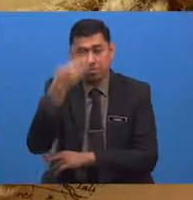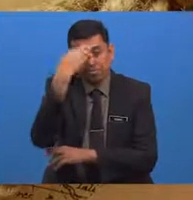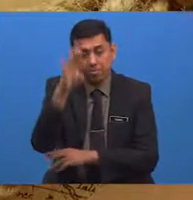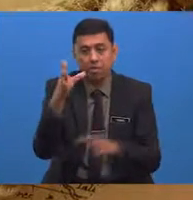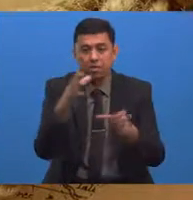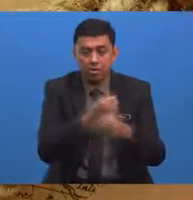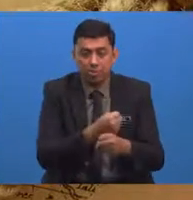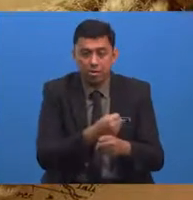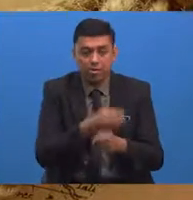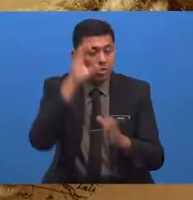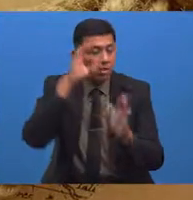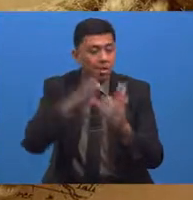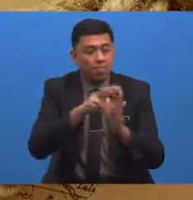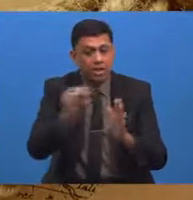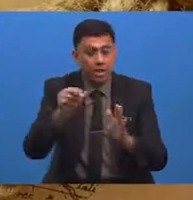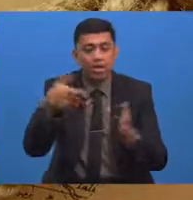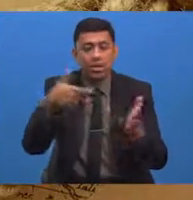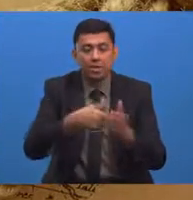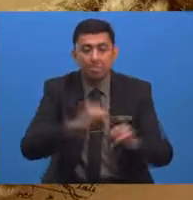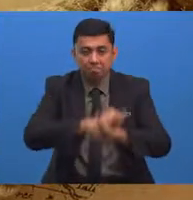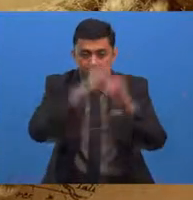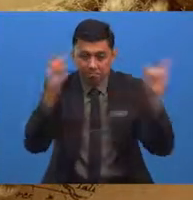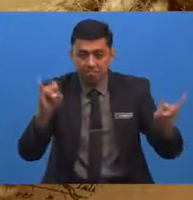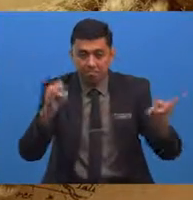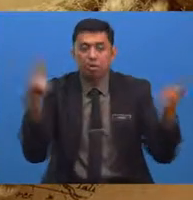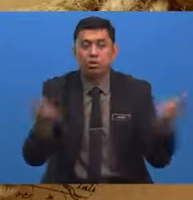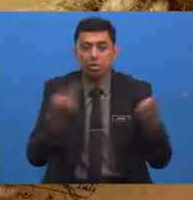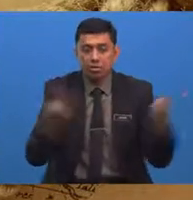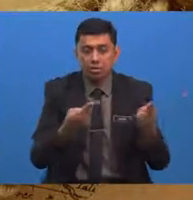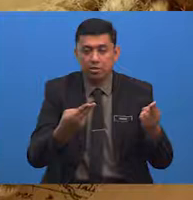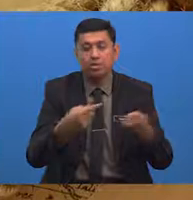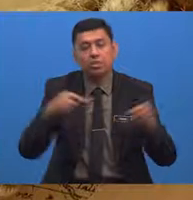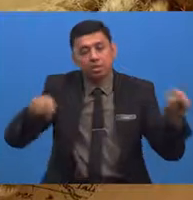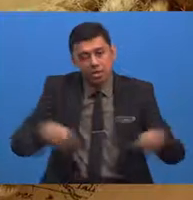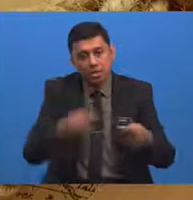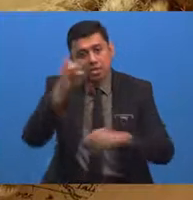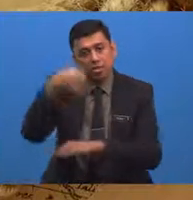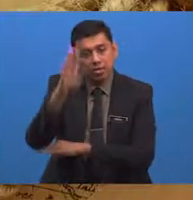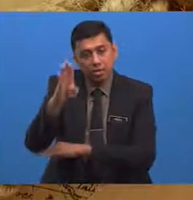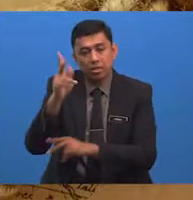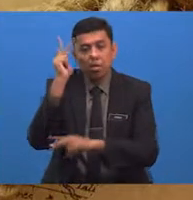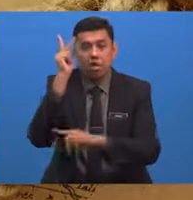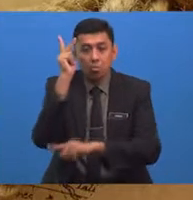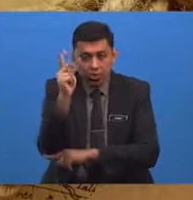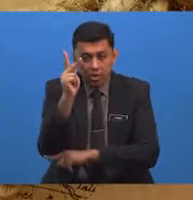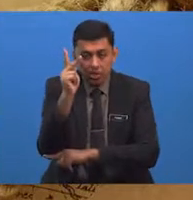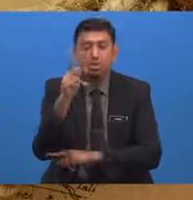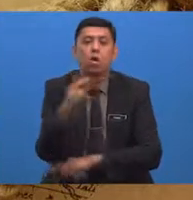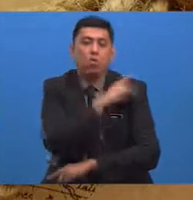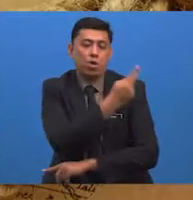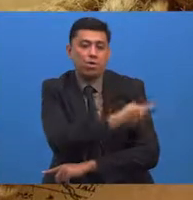bagi mendapatkan gambaran lebih jelas tentang usaha dan tindakan James Brooke mengukuhkan kuasa di